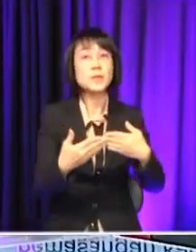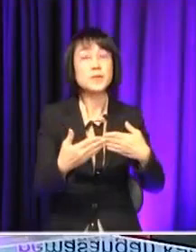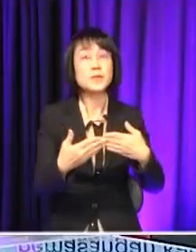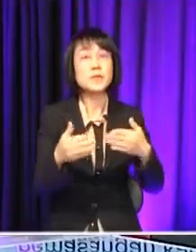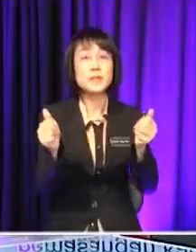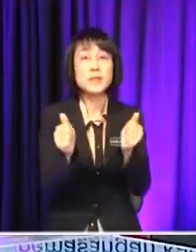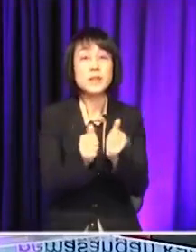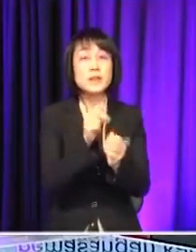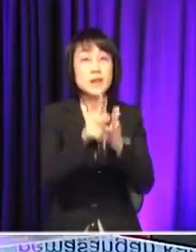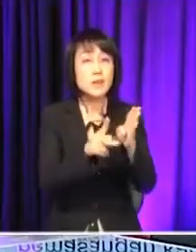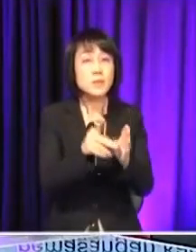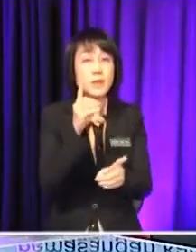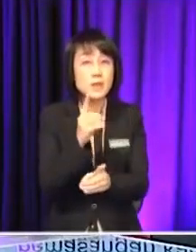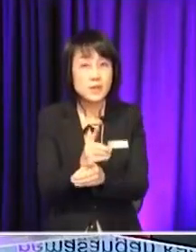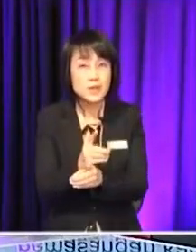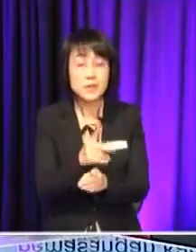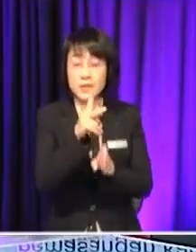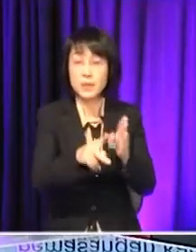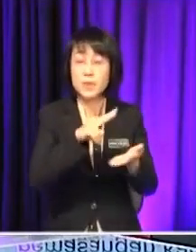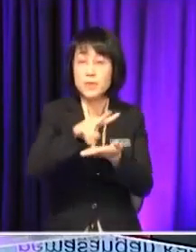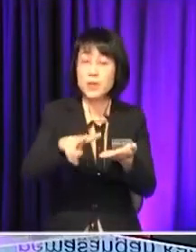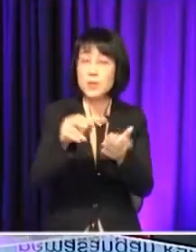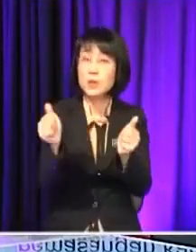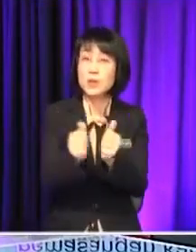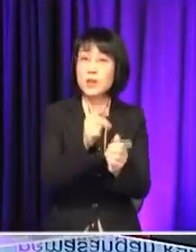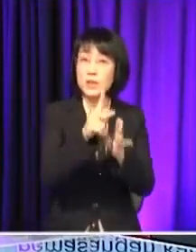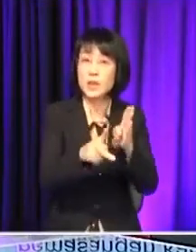yang betul cable video dengan cable video